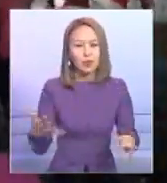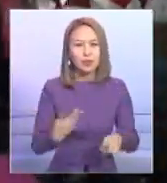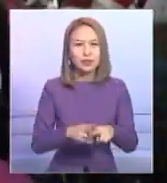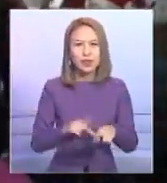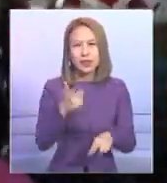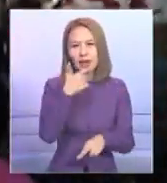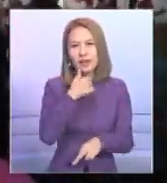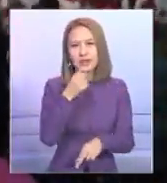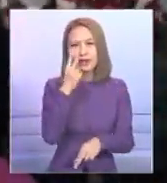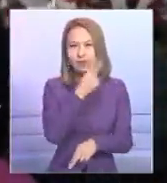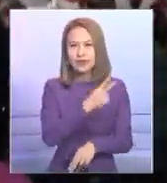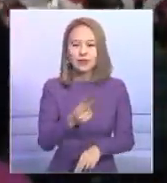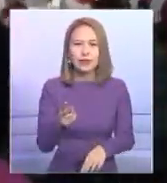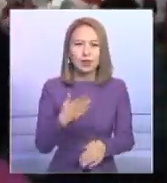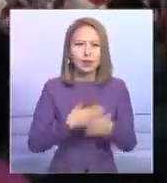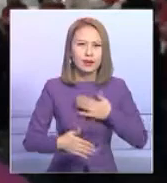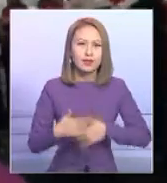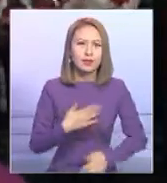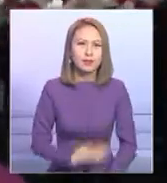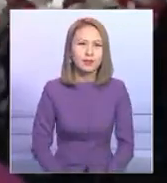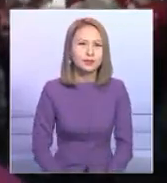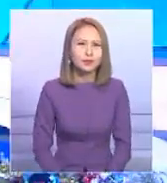сиқырлы сәтте жүгіру мен үшін қуаныш.